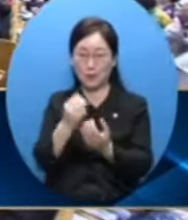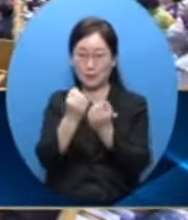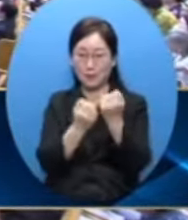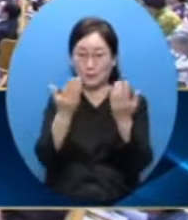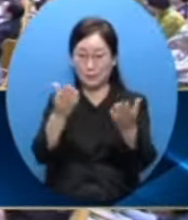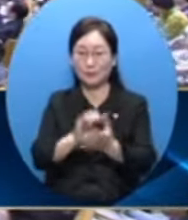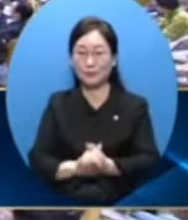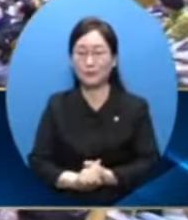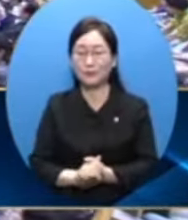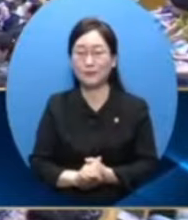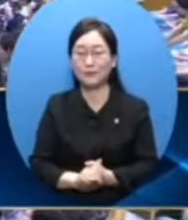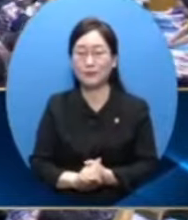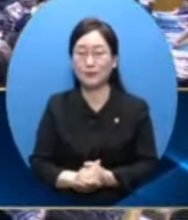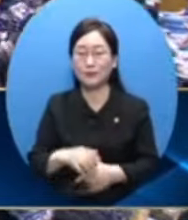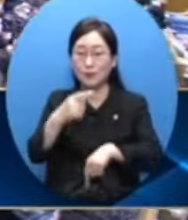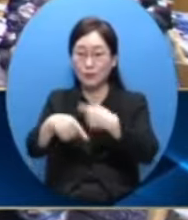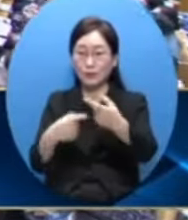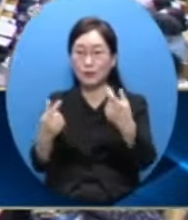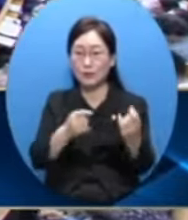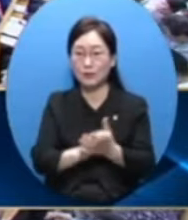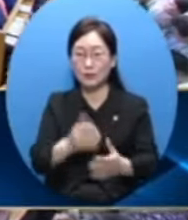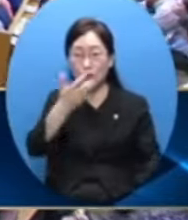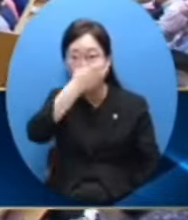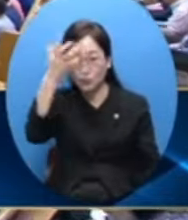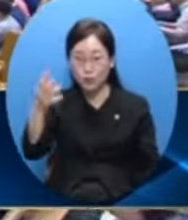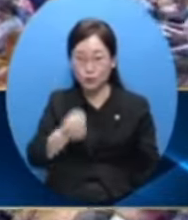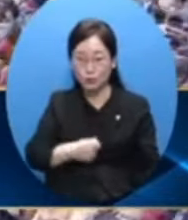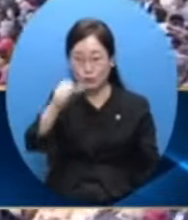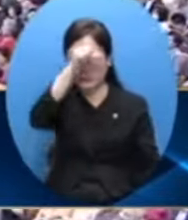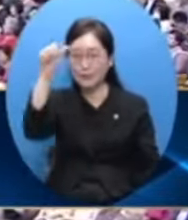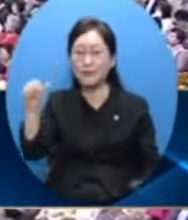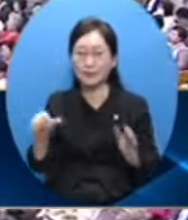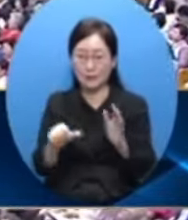나누기 원합니다. 제목을 한번 따라주시기 바랍니다. 꿈꾸는 인생,